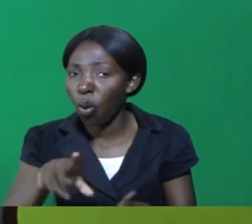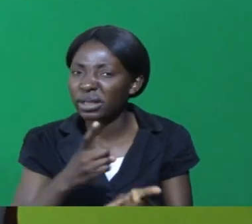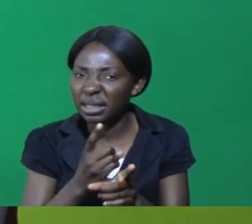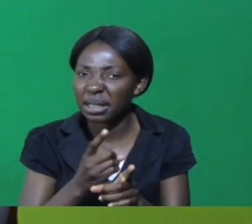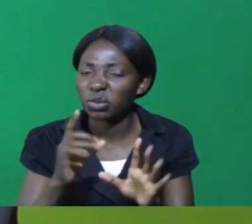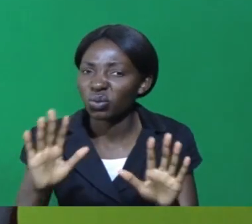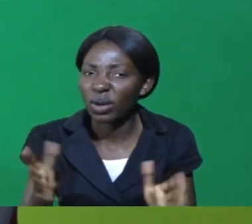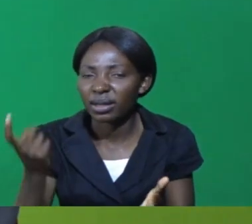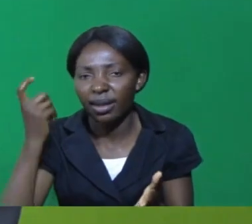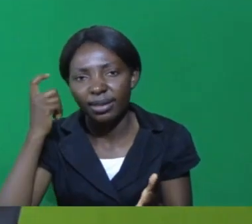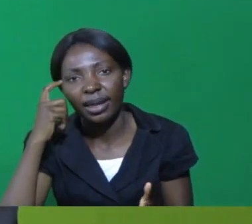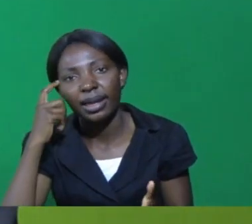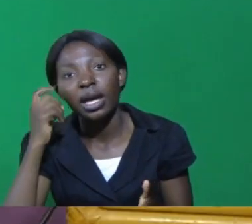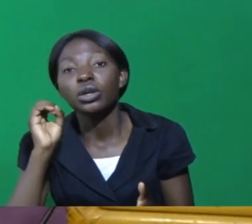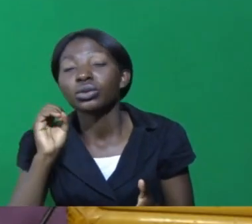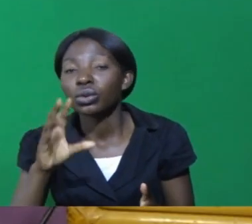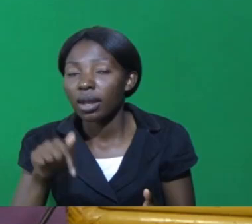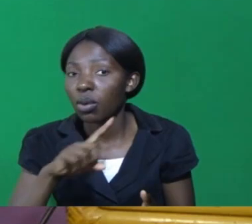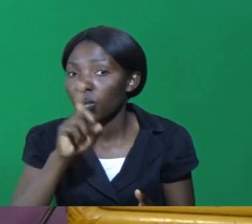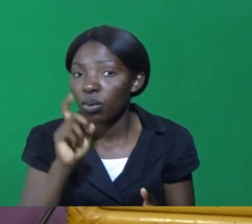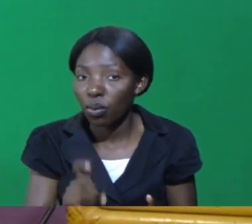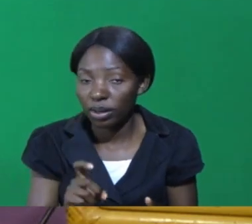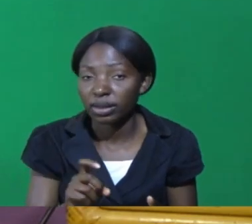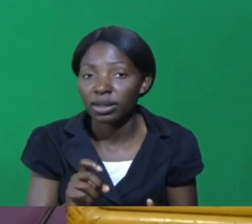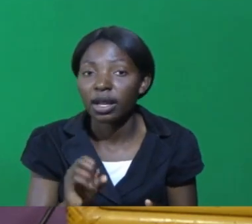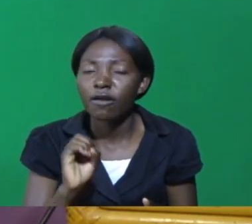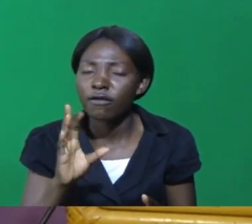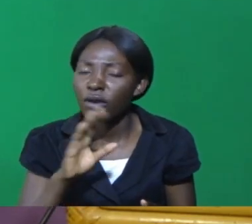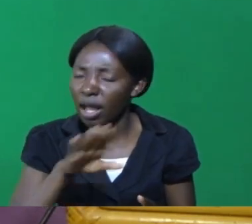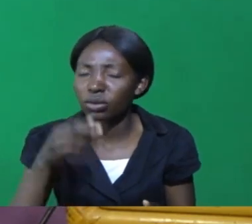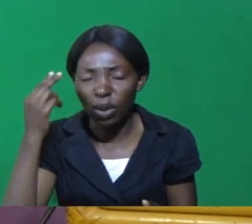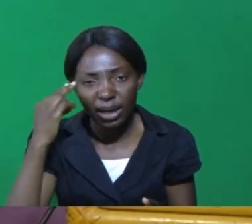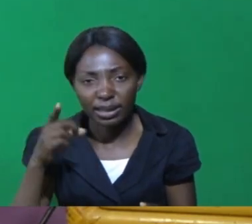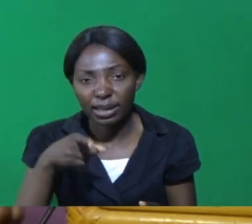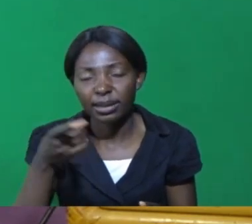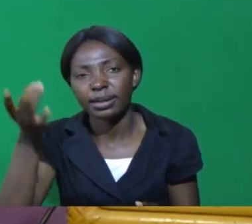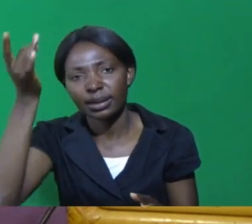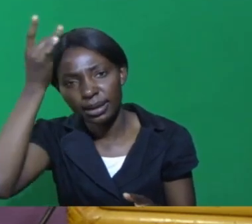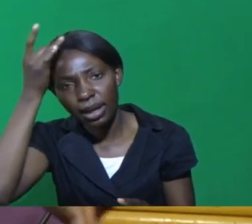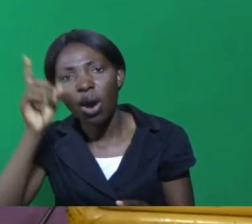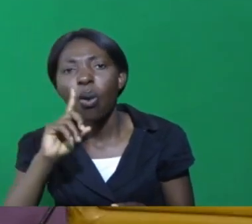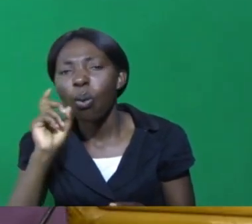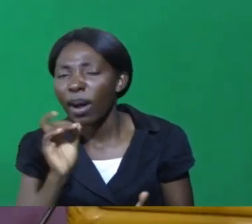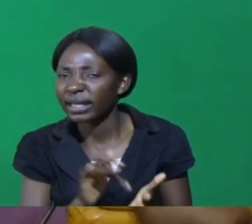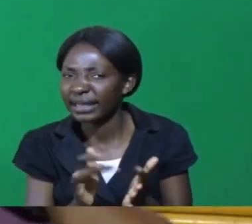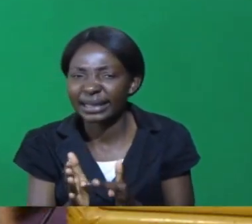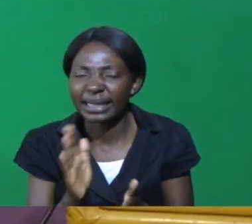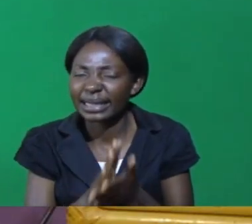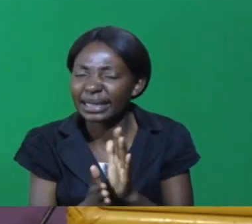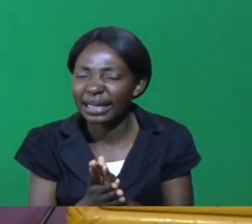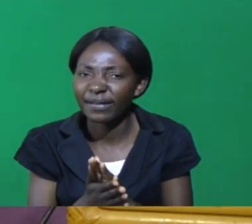Judas. Aitozviziva. But pandiri kuramba ndichibvunza vateereri kuti tigogona kuziva mambo ndepekuti saka sei